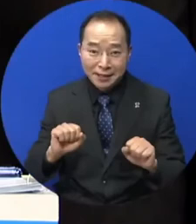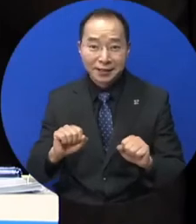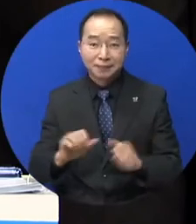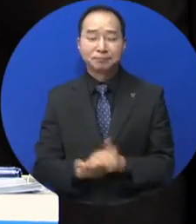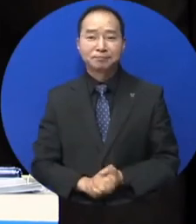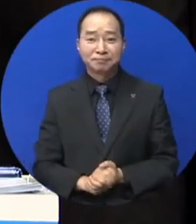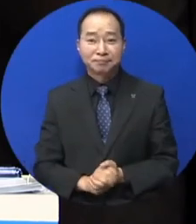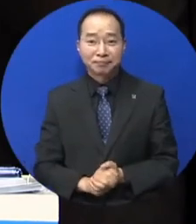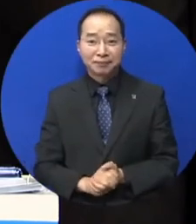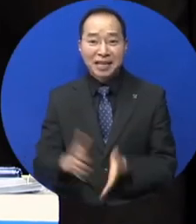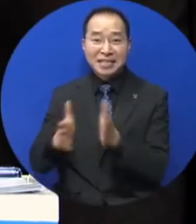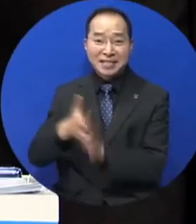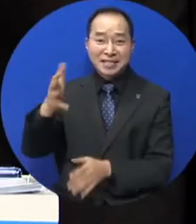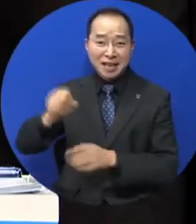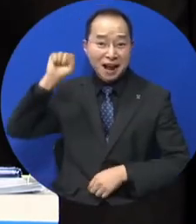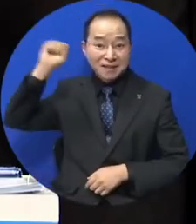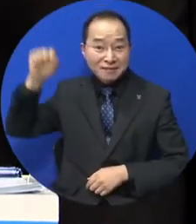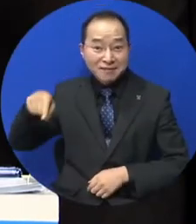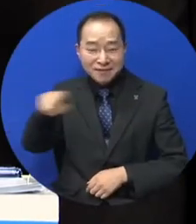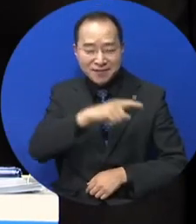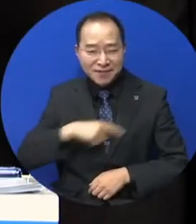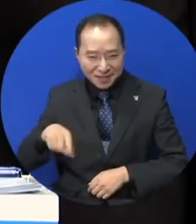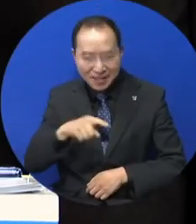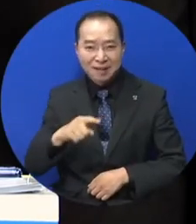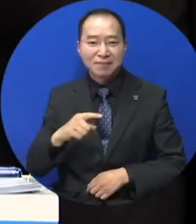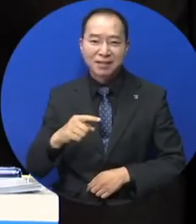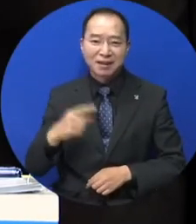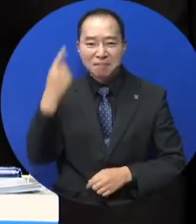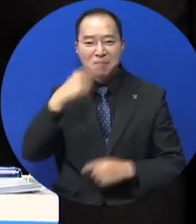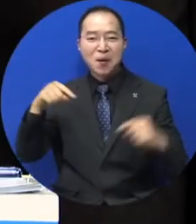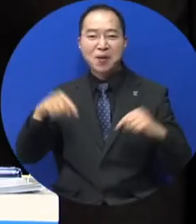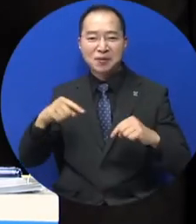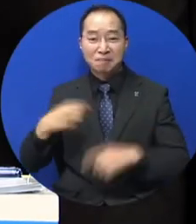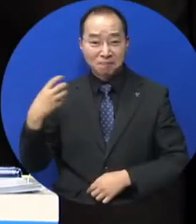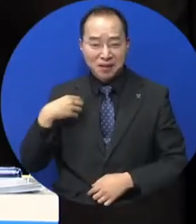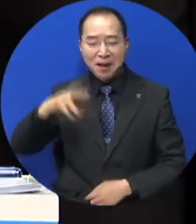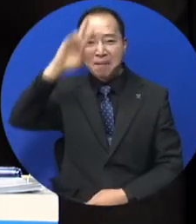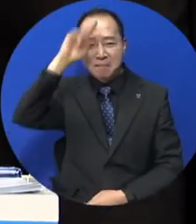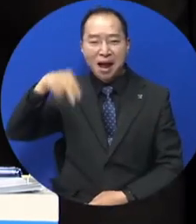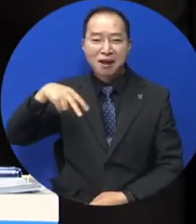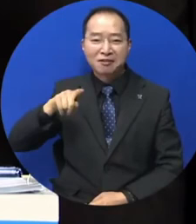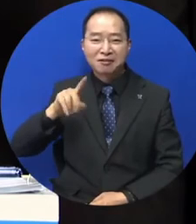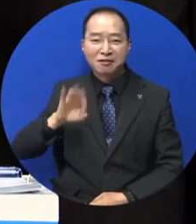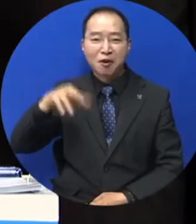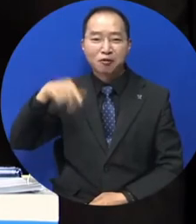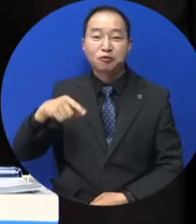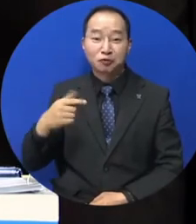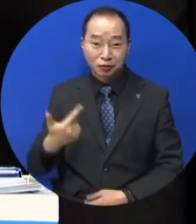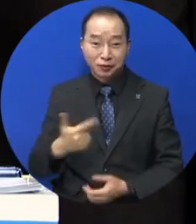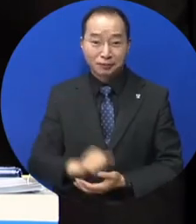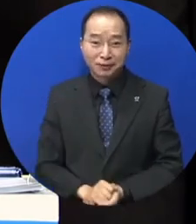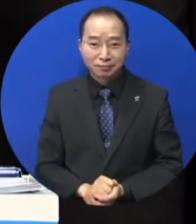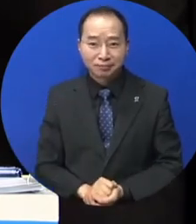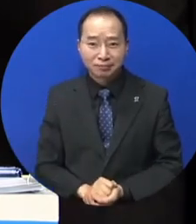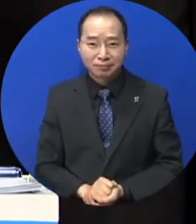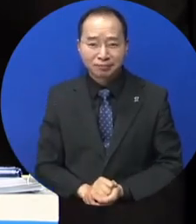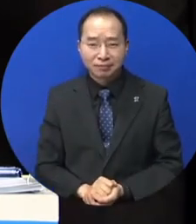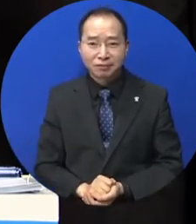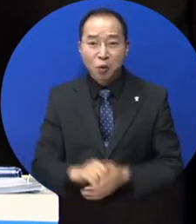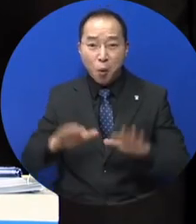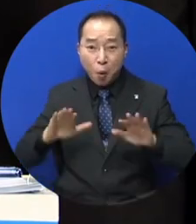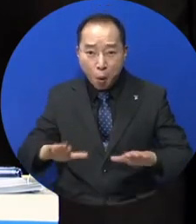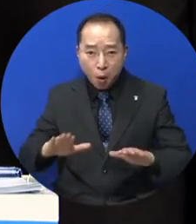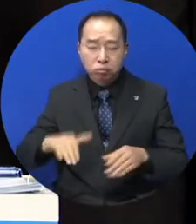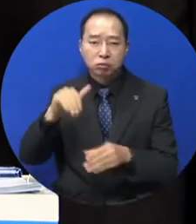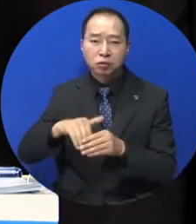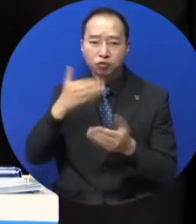반갑습니다. 자, 2021년 서울시장 선거는 그 어느 때보다 매우 중요한 선거죠. 2022년